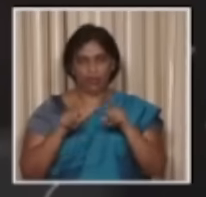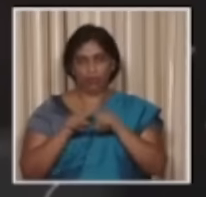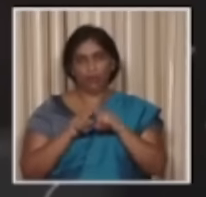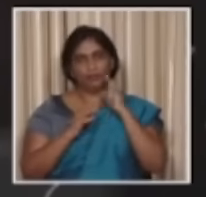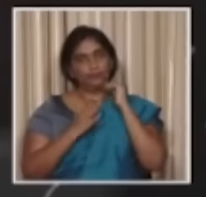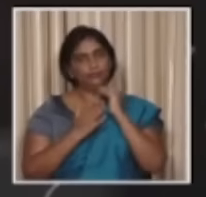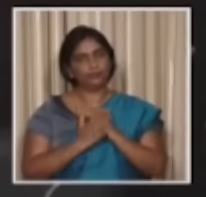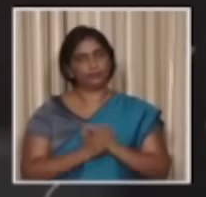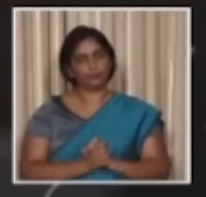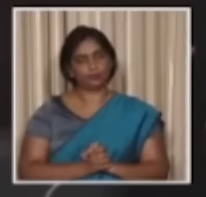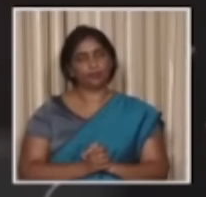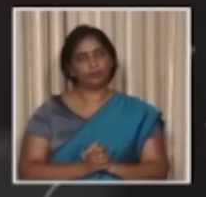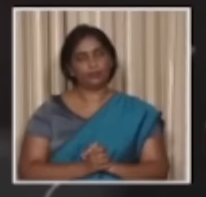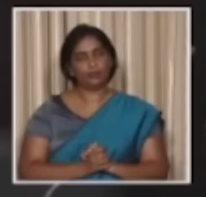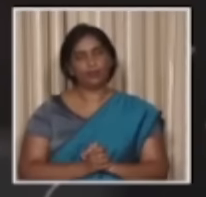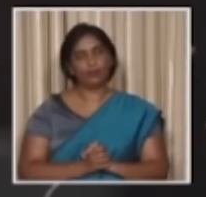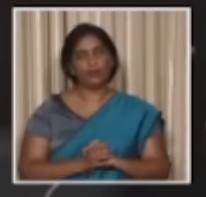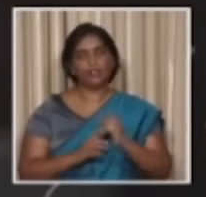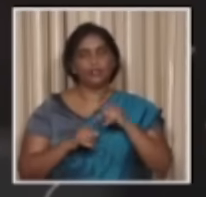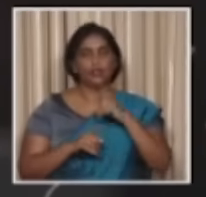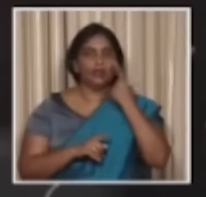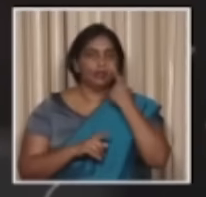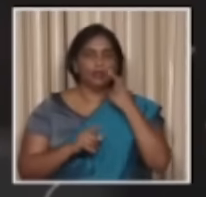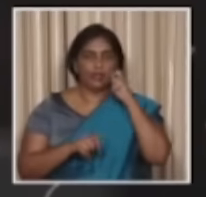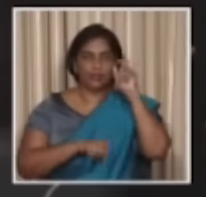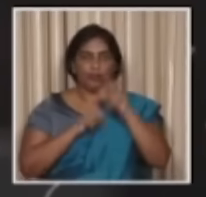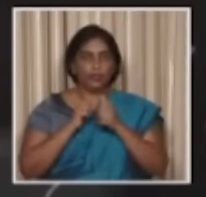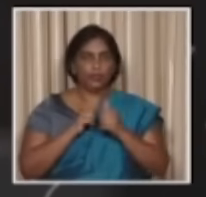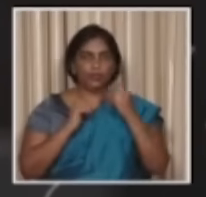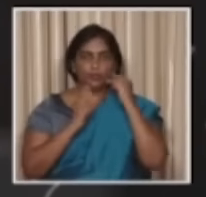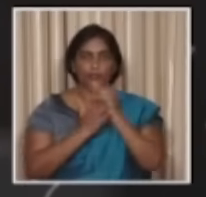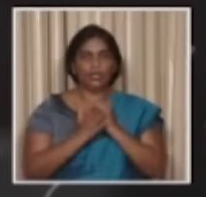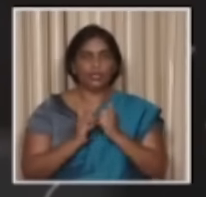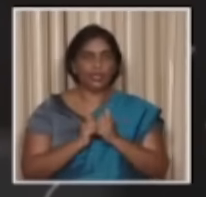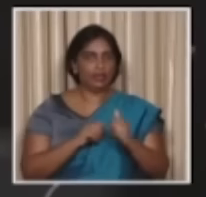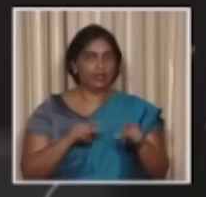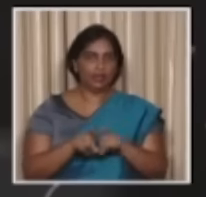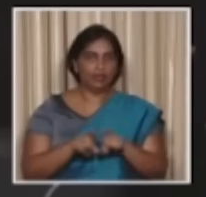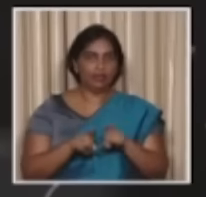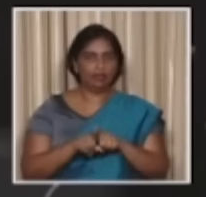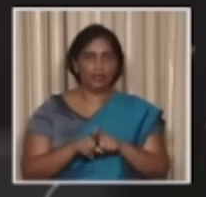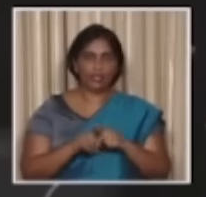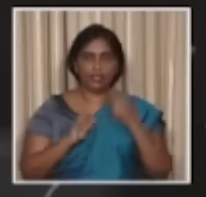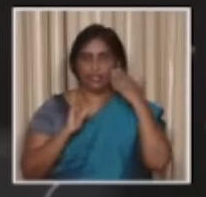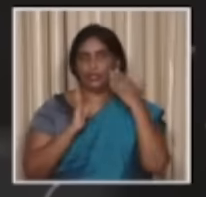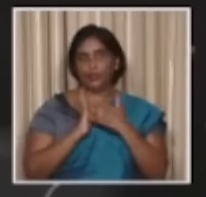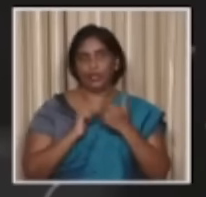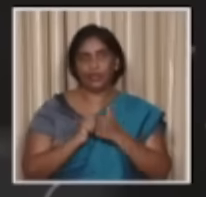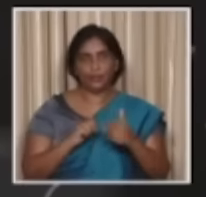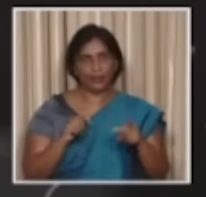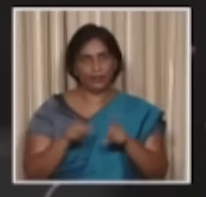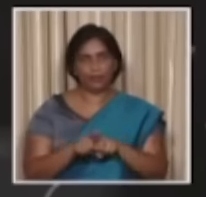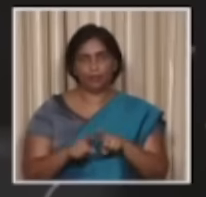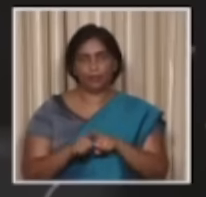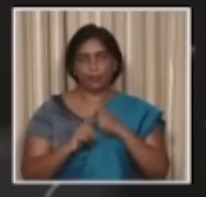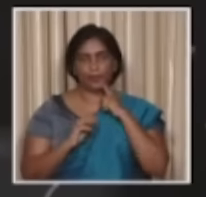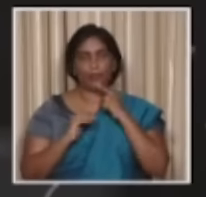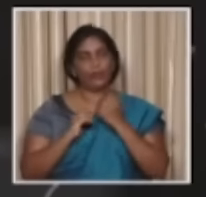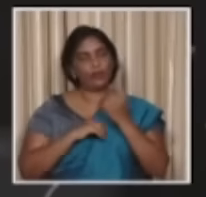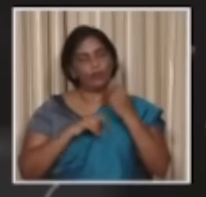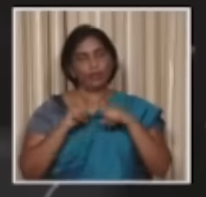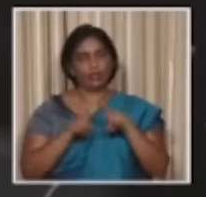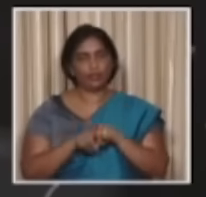නැහැ. අහිංසක රෝගීන්ට කළ යුතු හදිසි ශල්‍යකර්ම කෙරෙන්නේ නැහැ. අපි දන්න රෝගීන් විශාල ප්‍රමාණයක් ඉන්නවා. වකුගඩු,